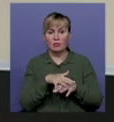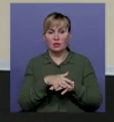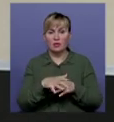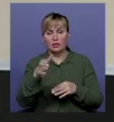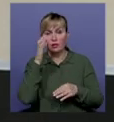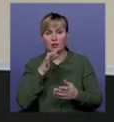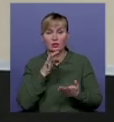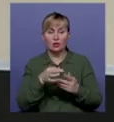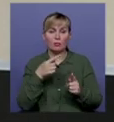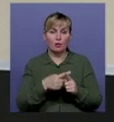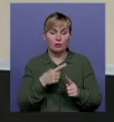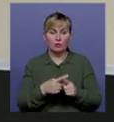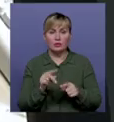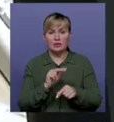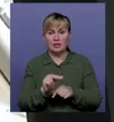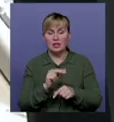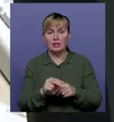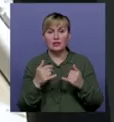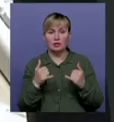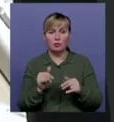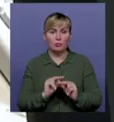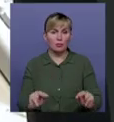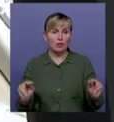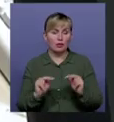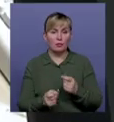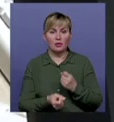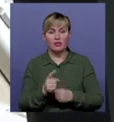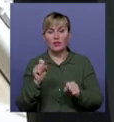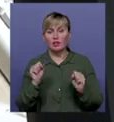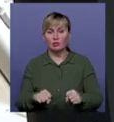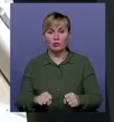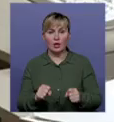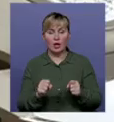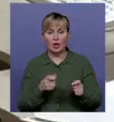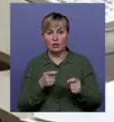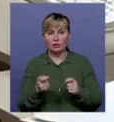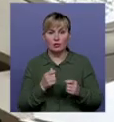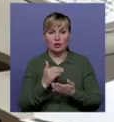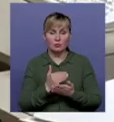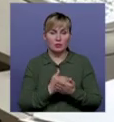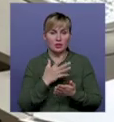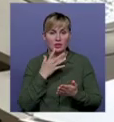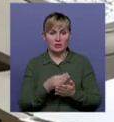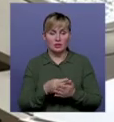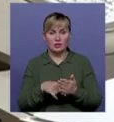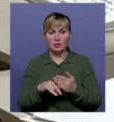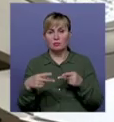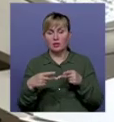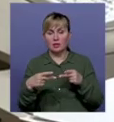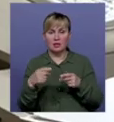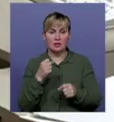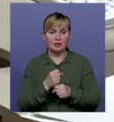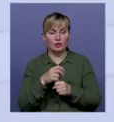отметил плюсы в занятия ведь теперь у преподавателей появилась возможность отрегулировать расписание на свой лад и сбалансировать нагрузку